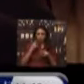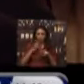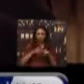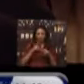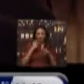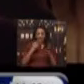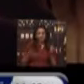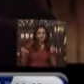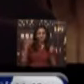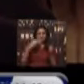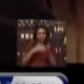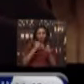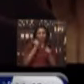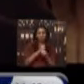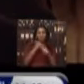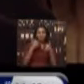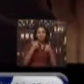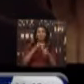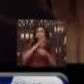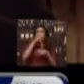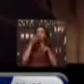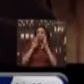اساهم.